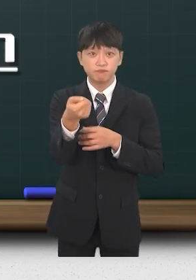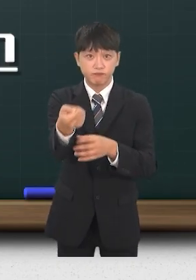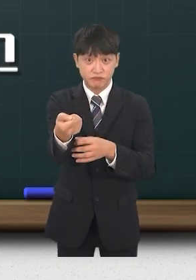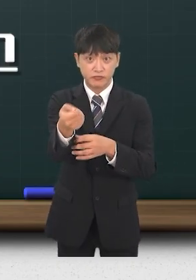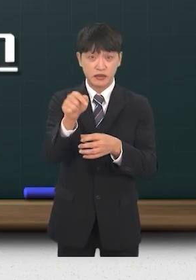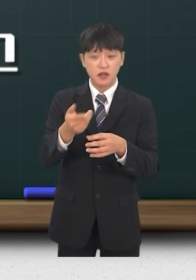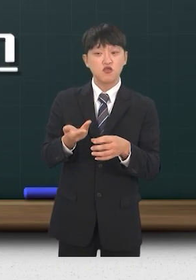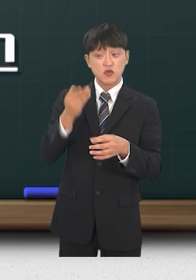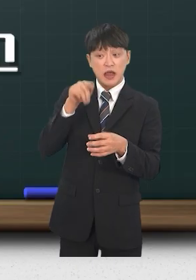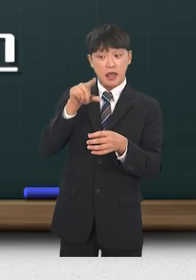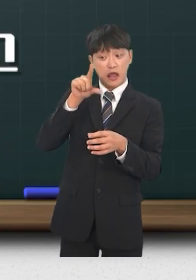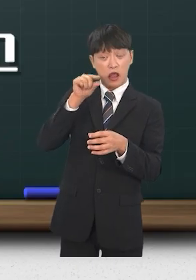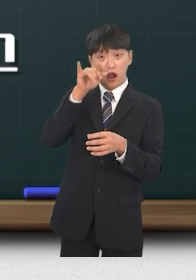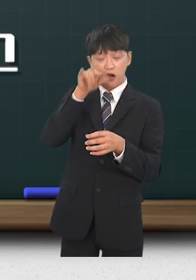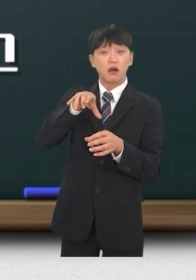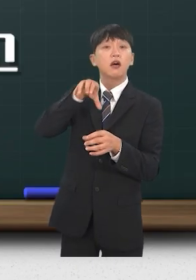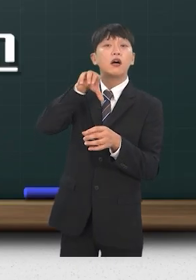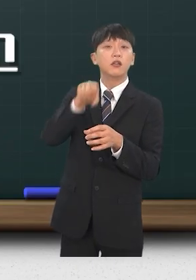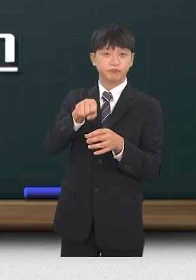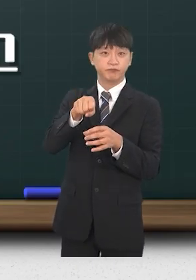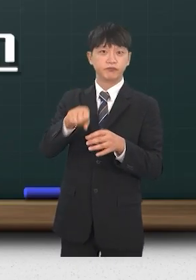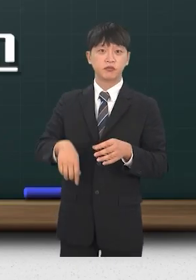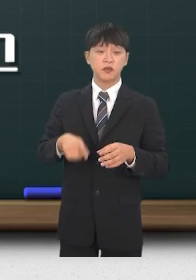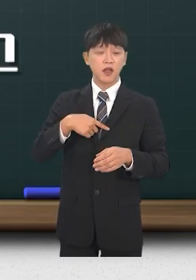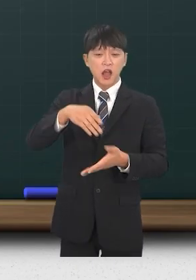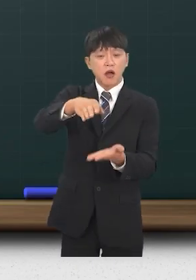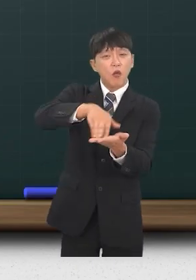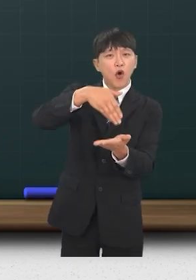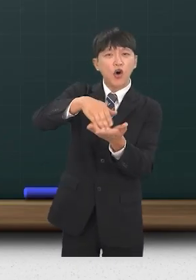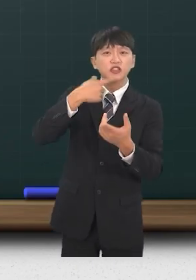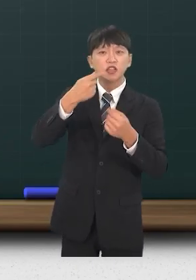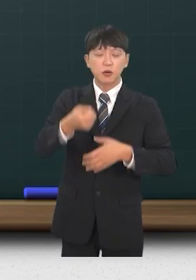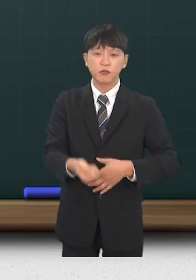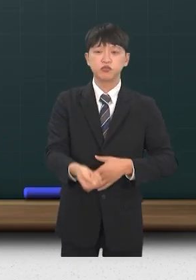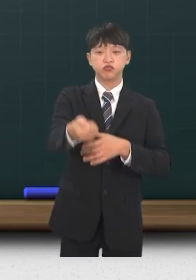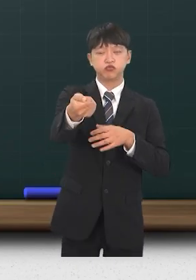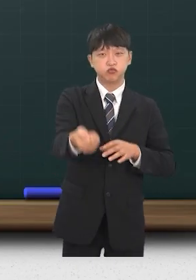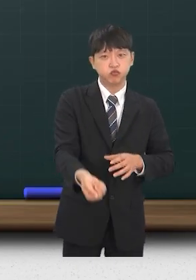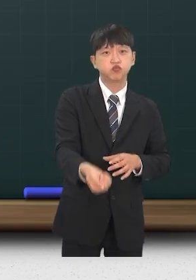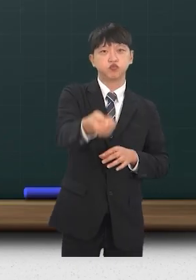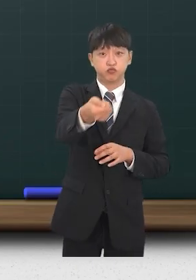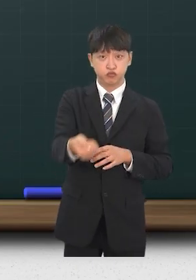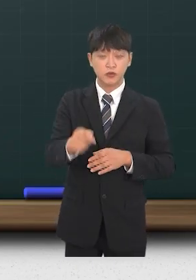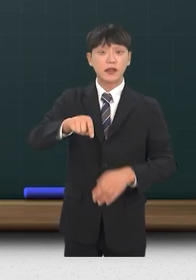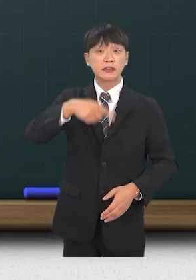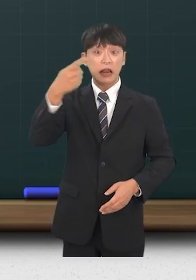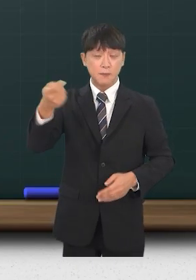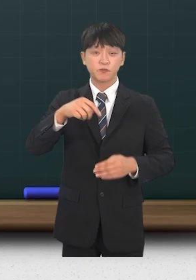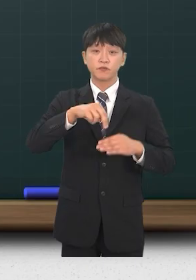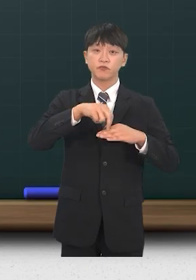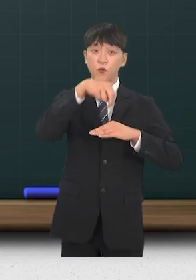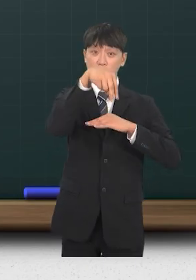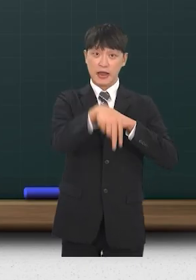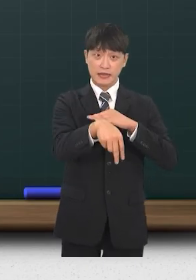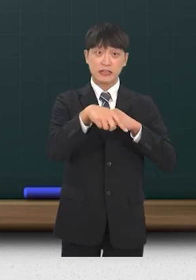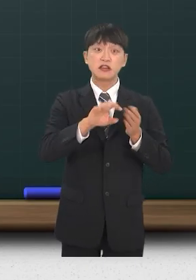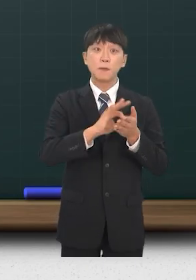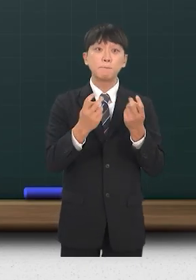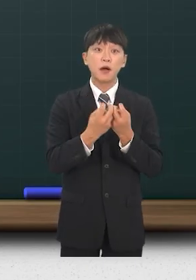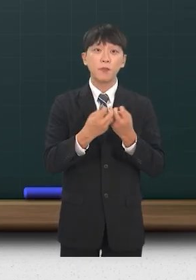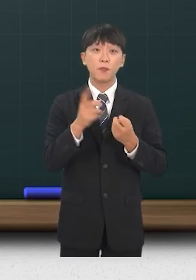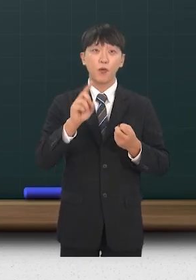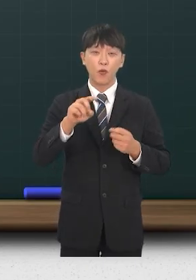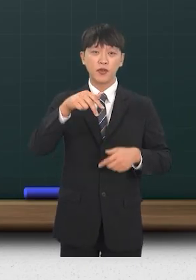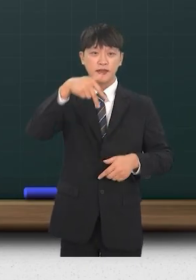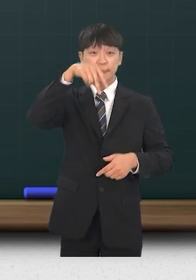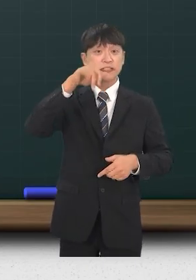가져와서 몸통을 단단히 잡고 안전핀을 뽑습니다. 노즐을 잡고 불이 난 곳을 향해 가까이 이동합니다. 손잡이를